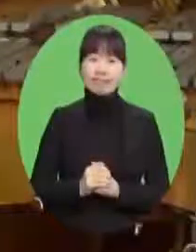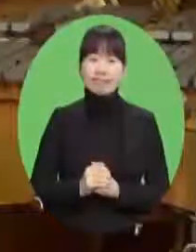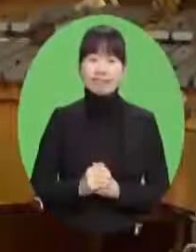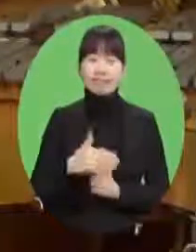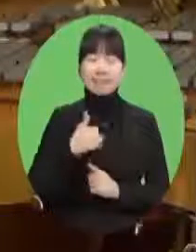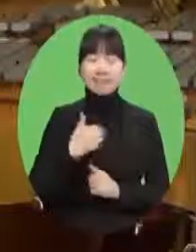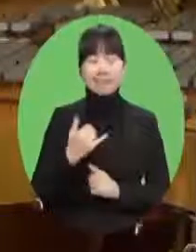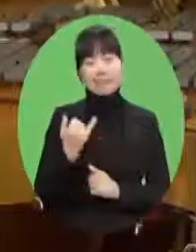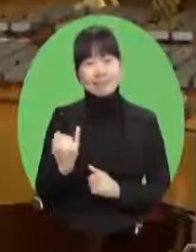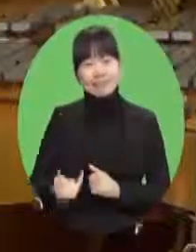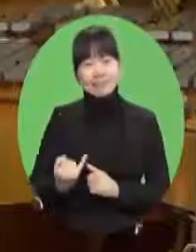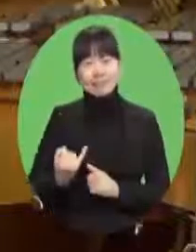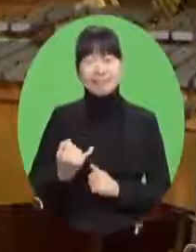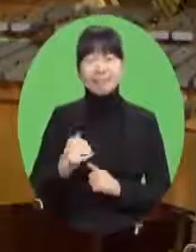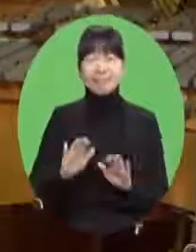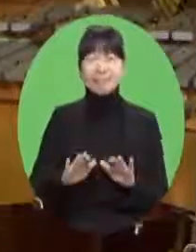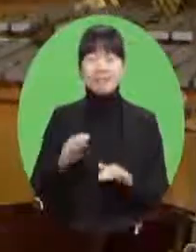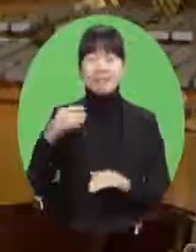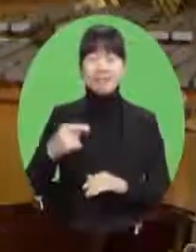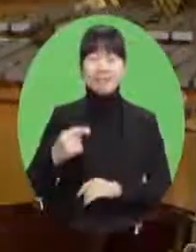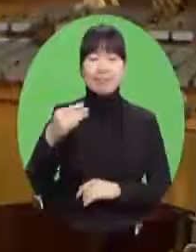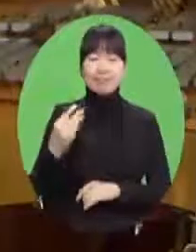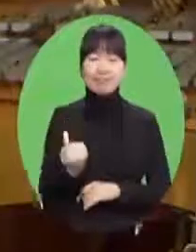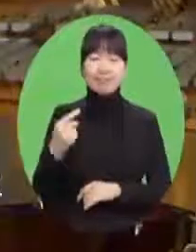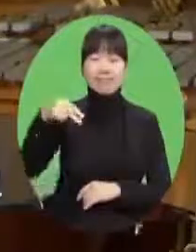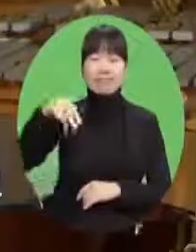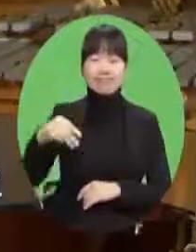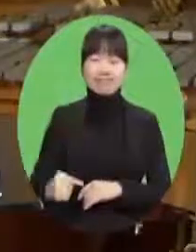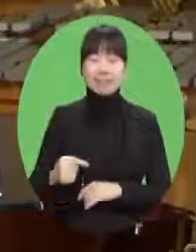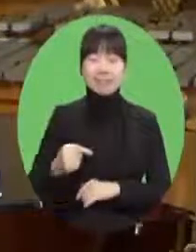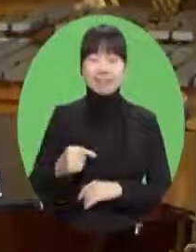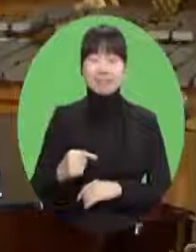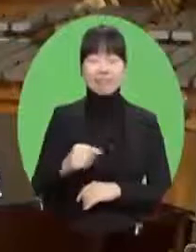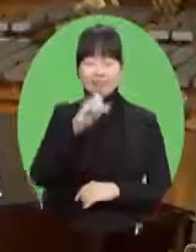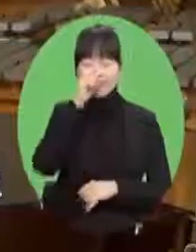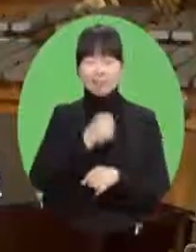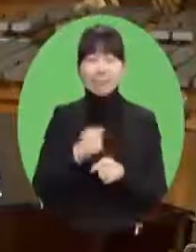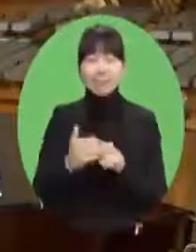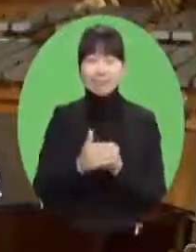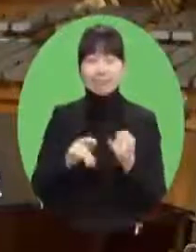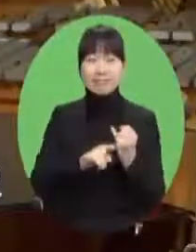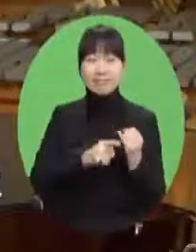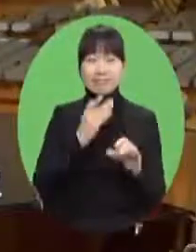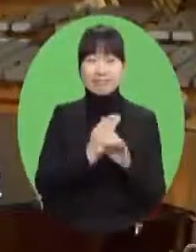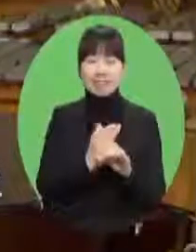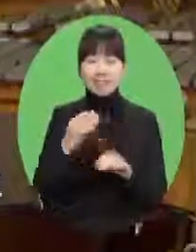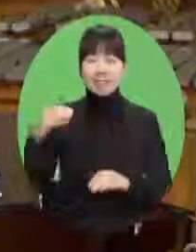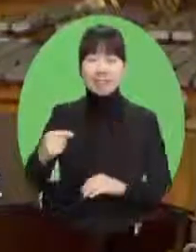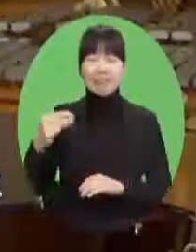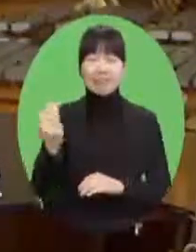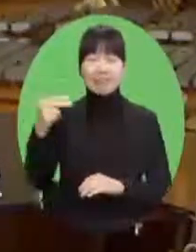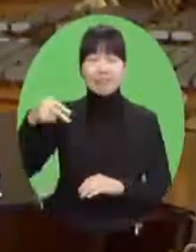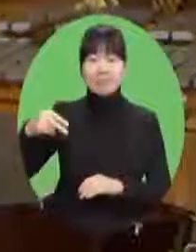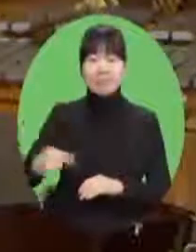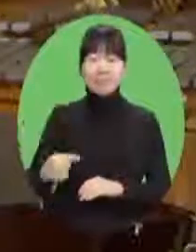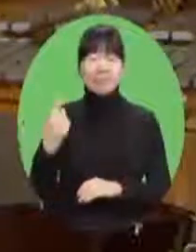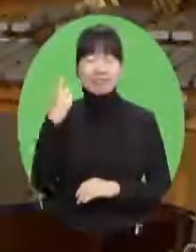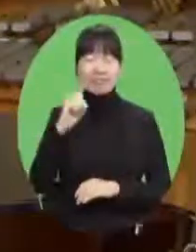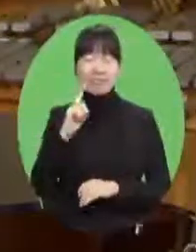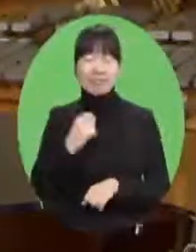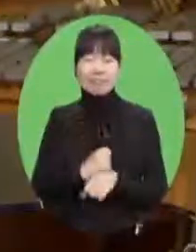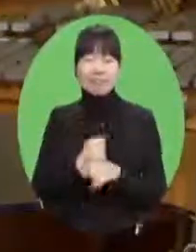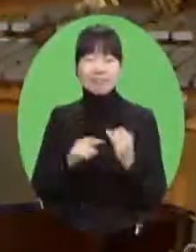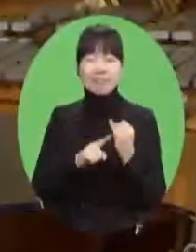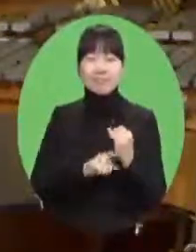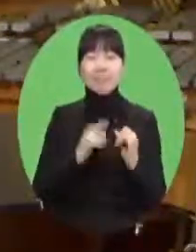제 여동생 같은 경우도 트로트 되게 좋아해가지고 태교 음악으로 제가 트로트 들으라고 했거든요. 그러니까 태교의 주체가 누구이냐가